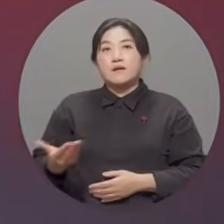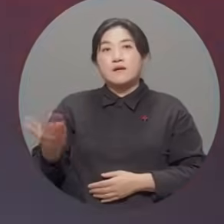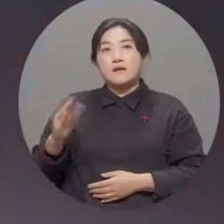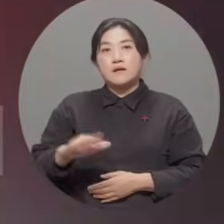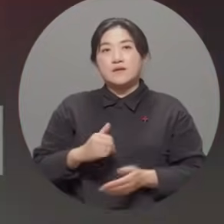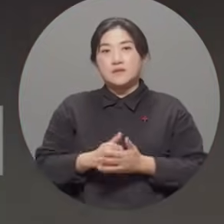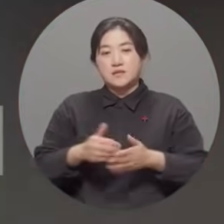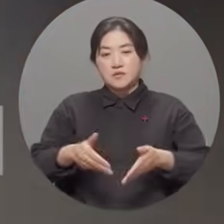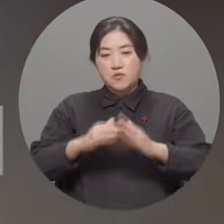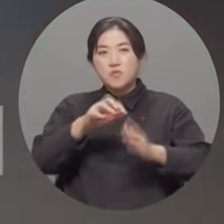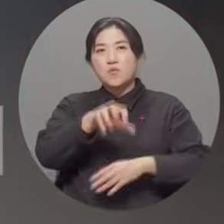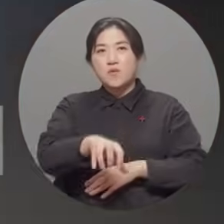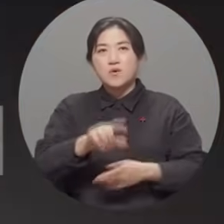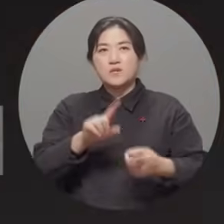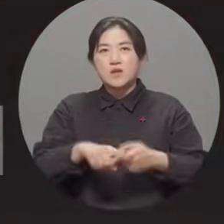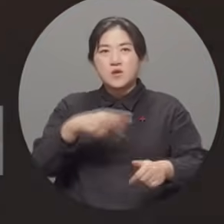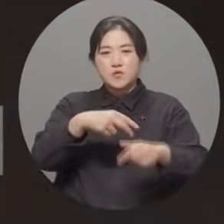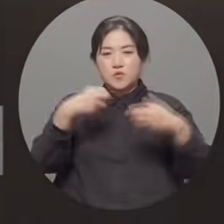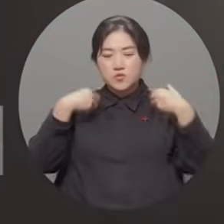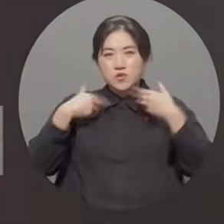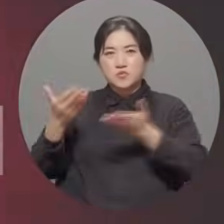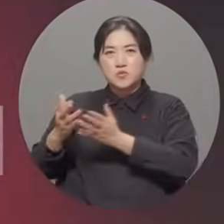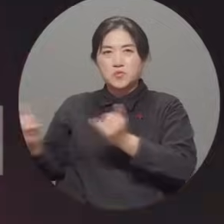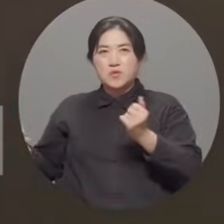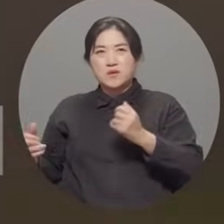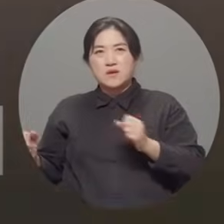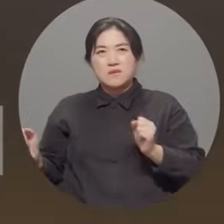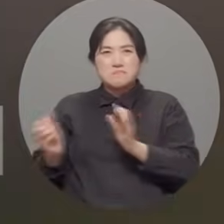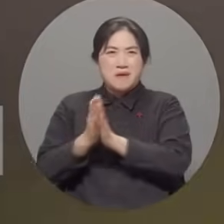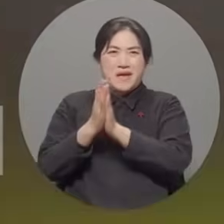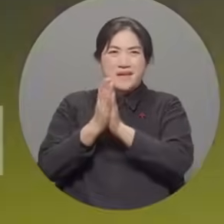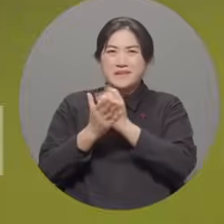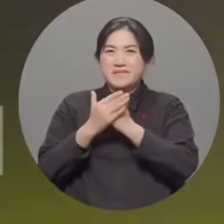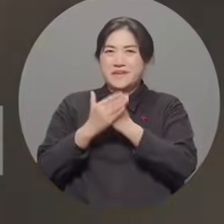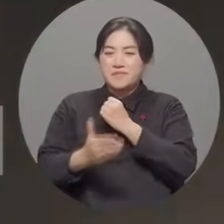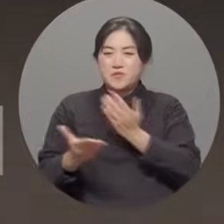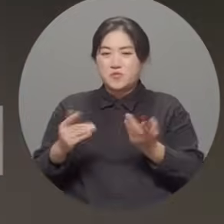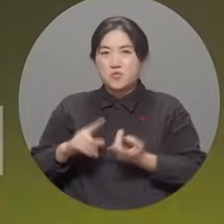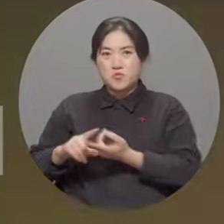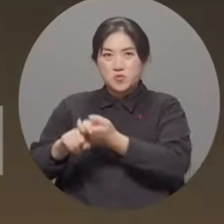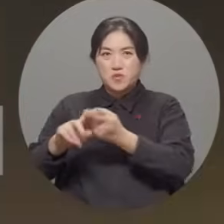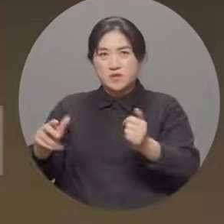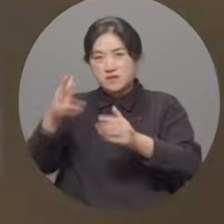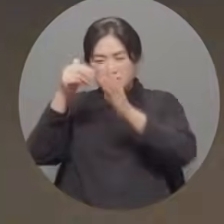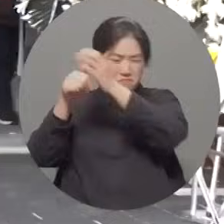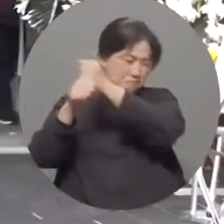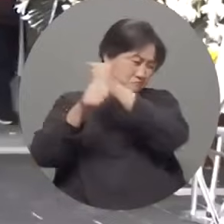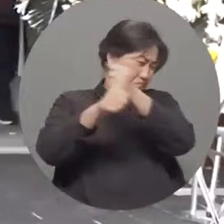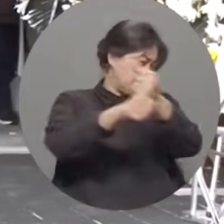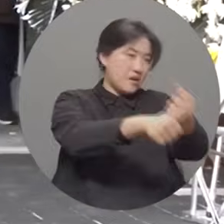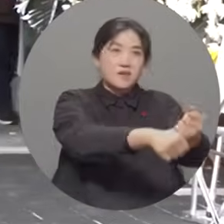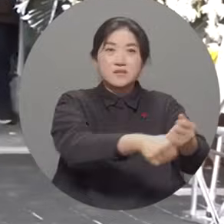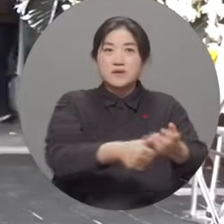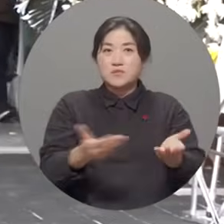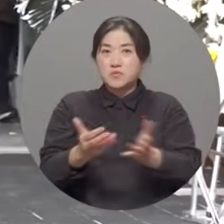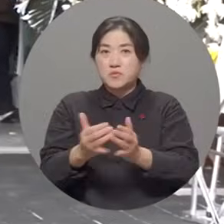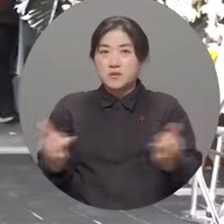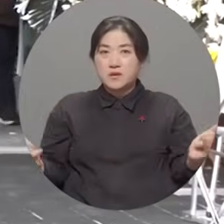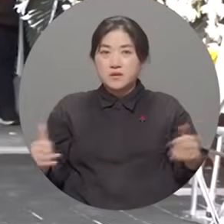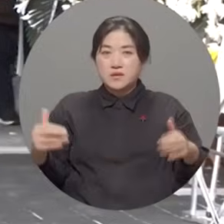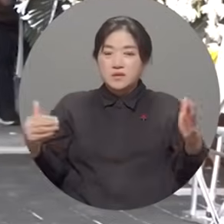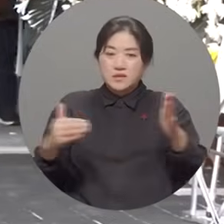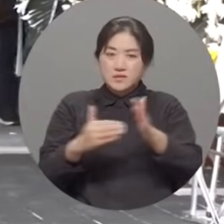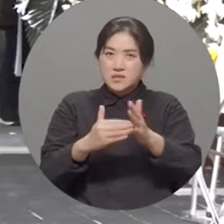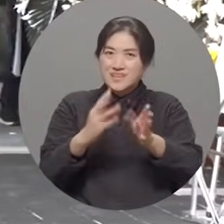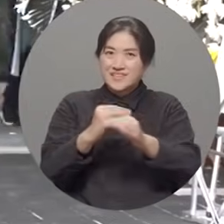설치 장소를 놓고 교육청과 노동자들이 마찰을 빚으면서 노조 관계자가 경찰에 연행됐고 노동자들은 무기한